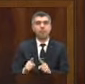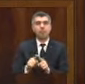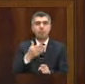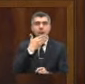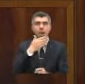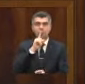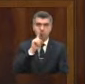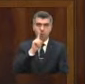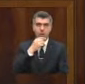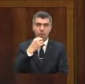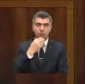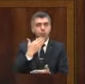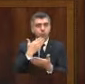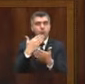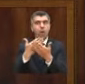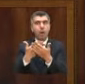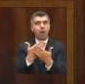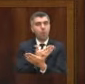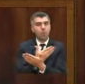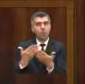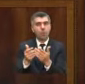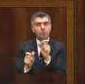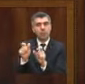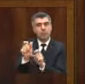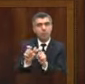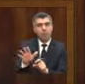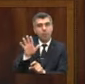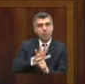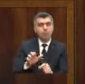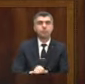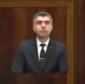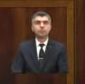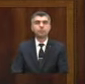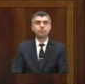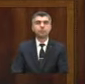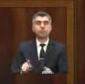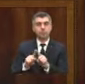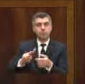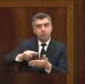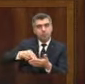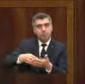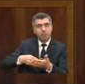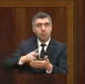سبحانه وتعالى ونشكر جميع الفرقاء الاجتماعيين والاقتصاديين الذين وقعوا مع الحكومة